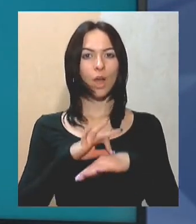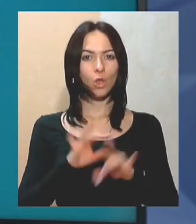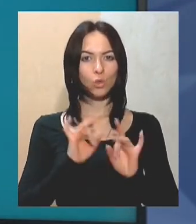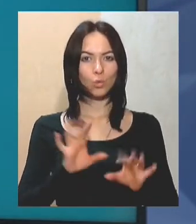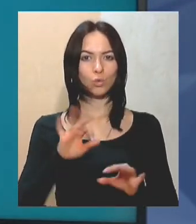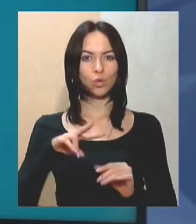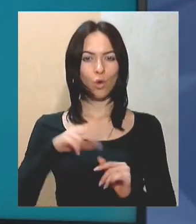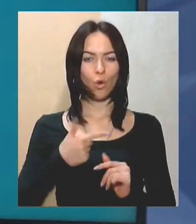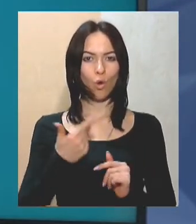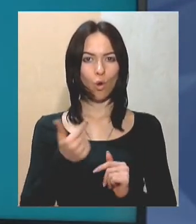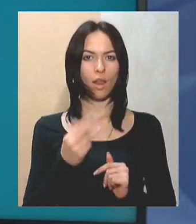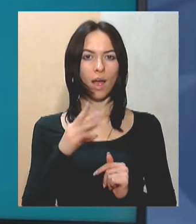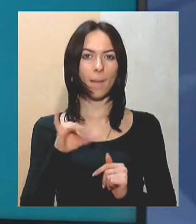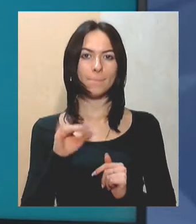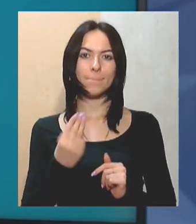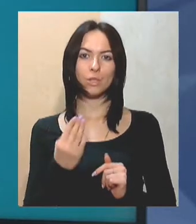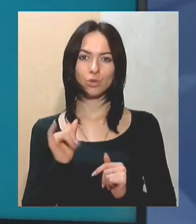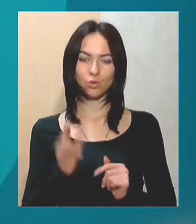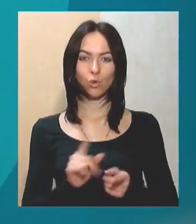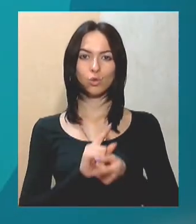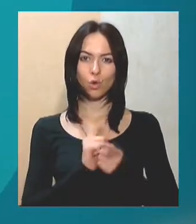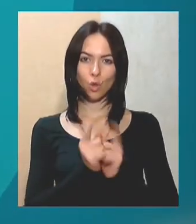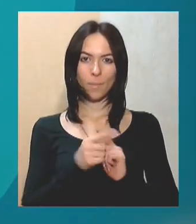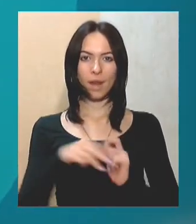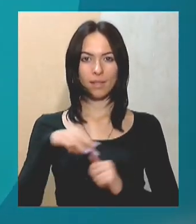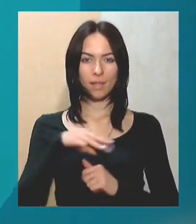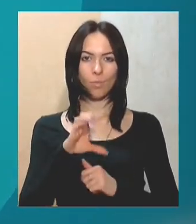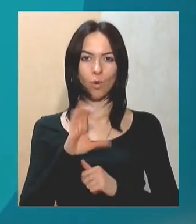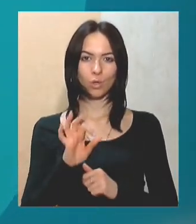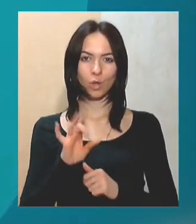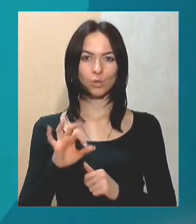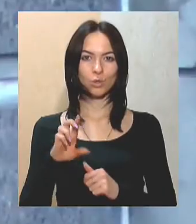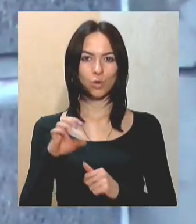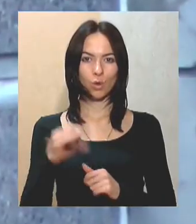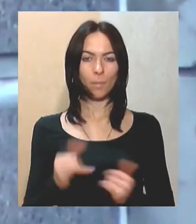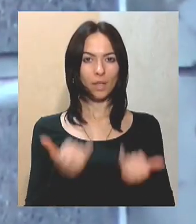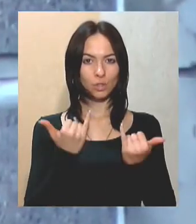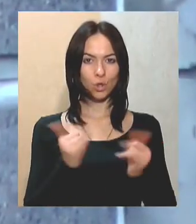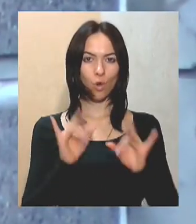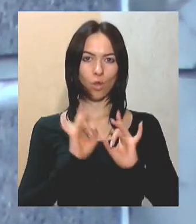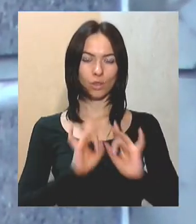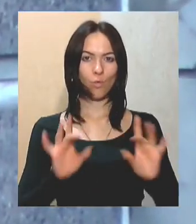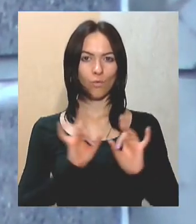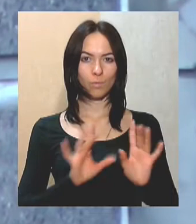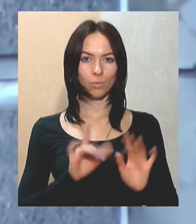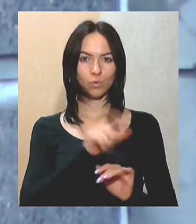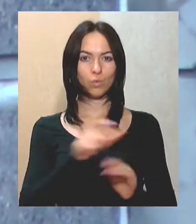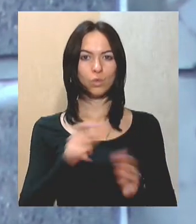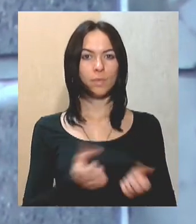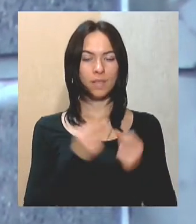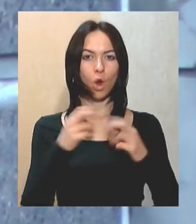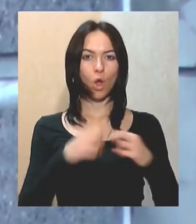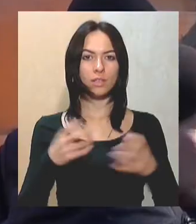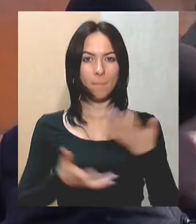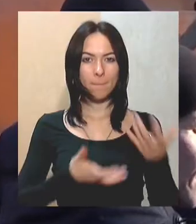Міщук. Світлопереклад здійснює Моніка Соробей. Сьогодні у випуску. Рятувальники розбирають завали